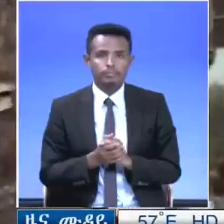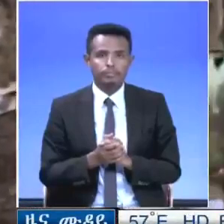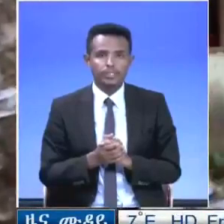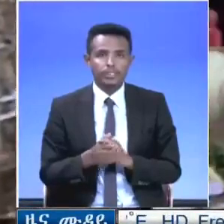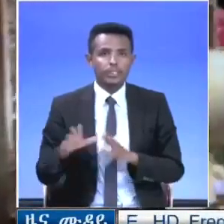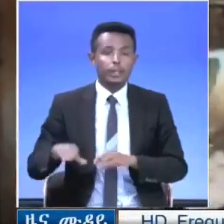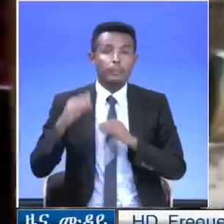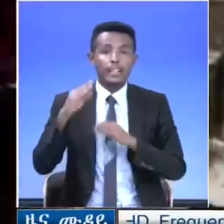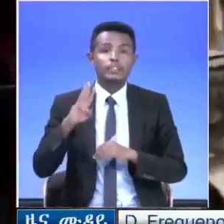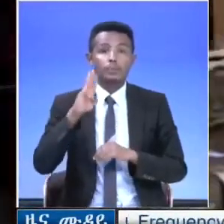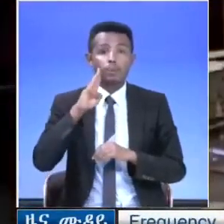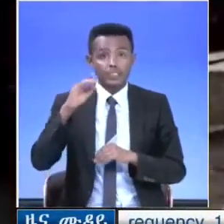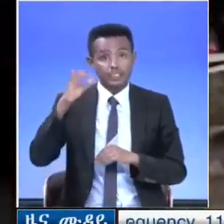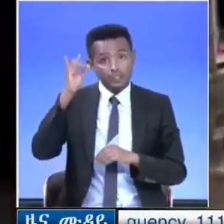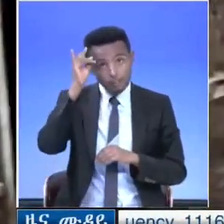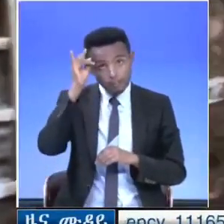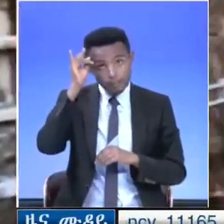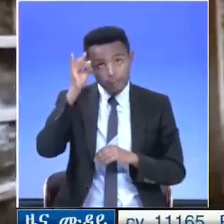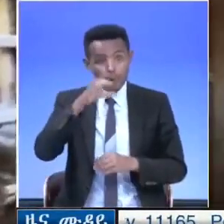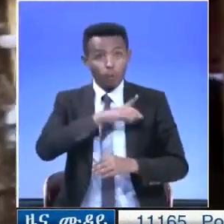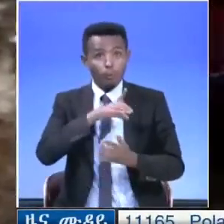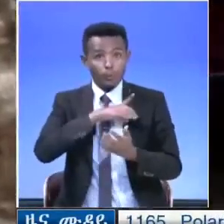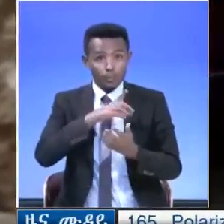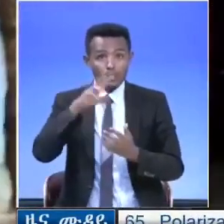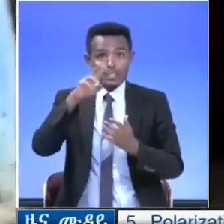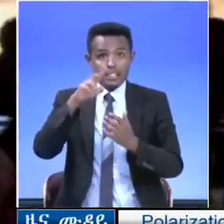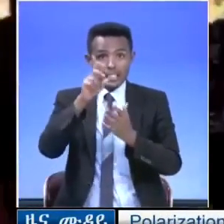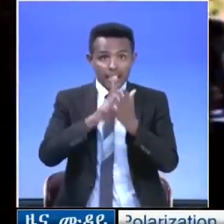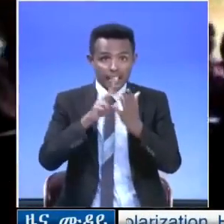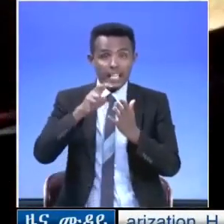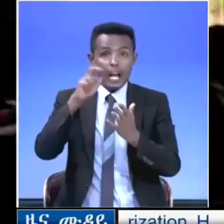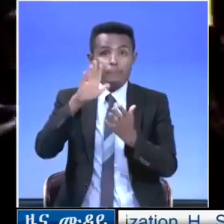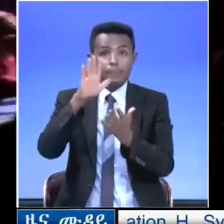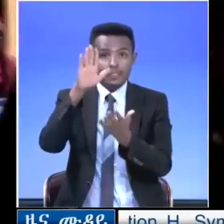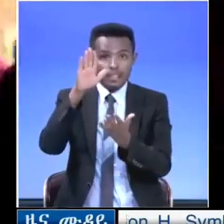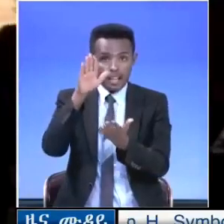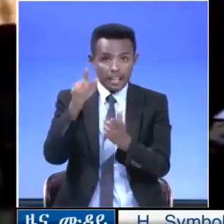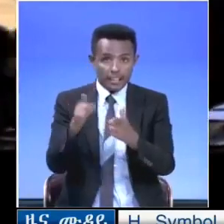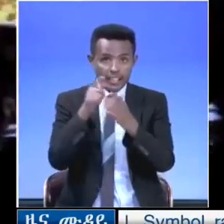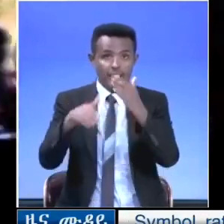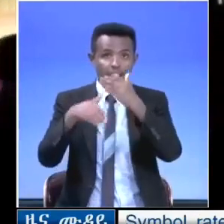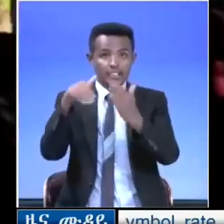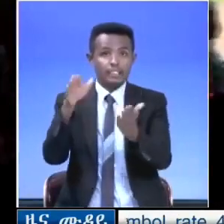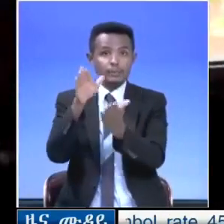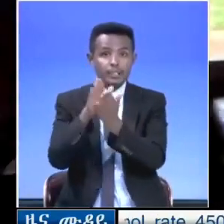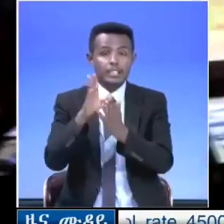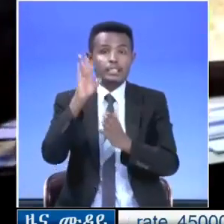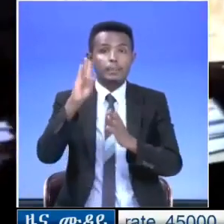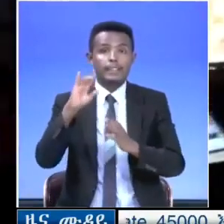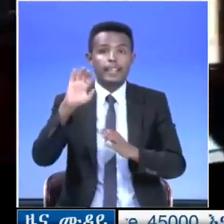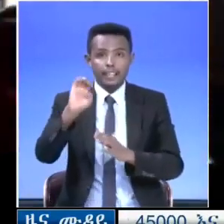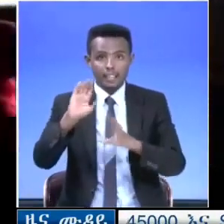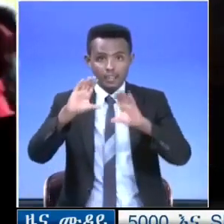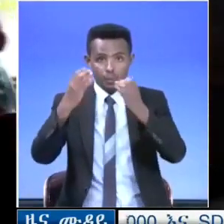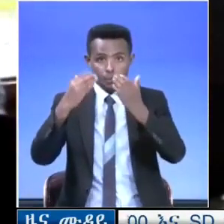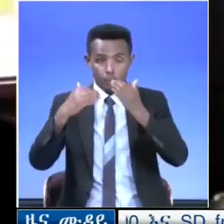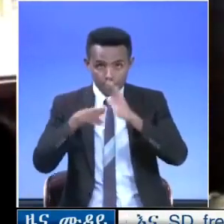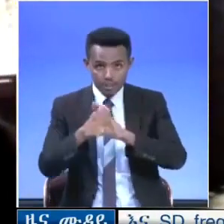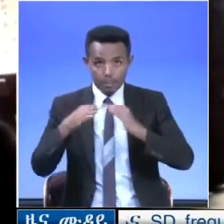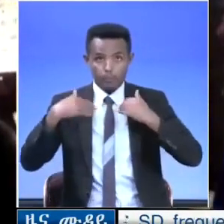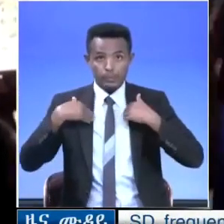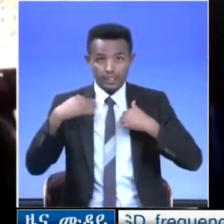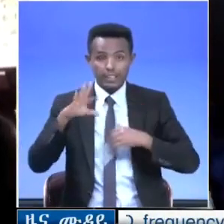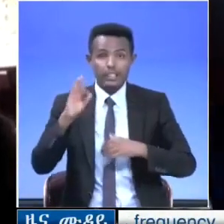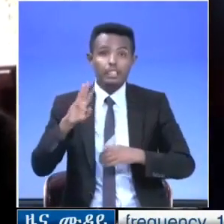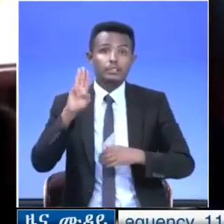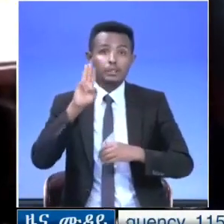ተማሪ ሰልዋ ጀማል በኮምቦልቻ ከተማ የካቲት 25 አንደኛ ደረጃ ትምህርት ቤት 7ኛ ኤ ክፍል ውስጥ ነው የምትማረው። ሰልዋ በትምህርት